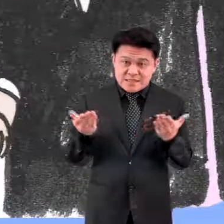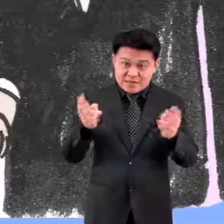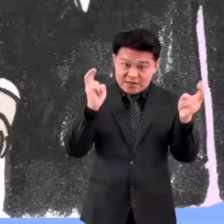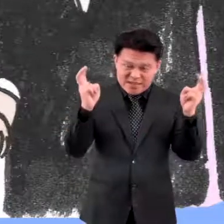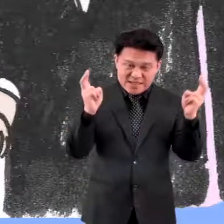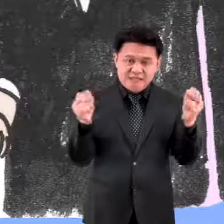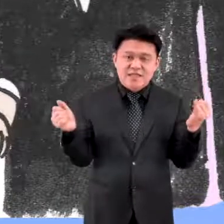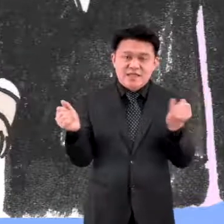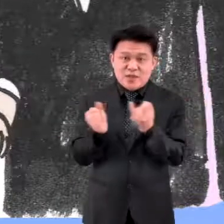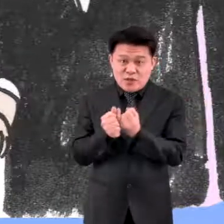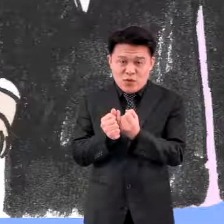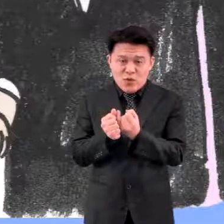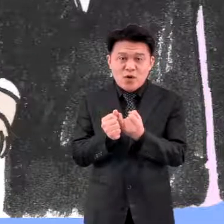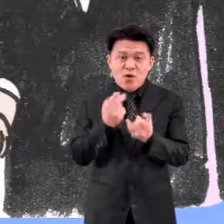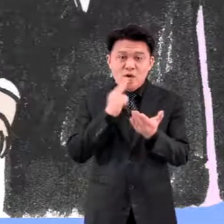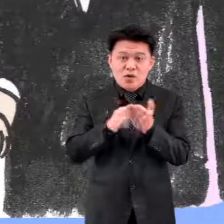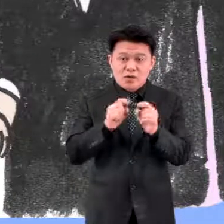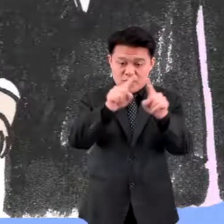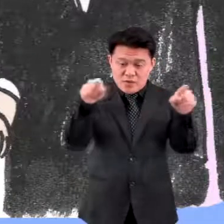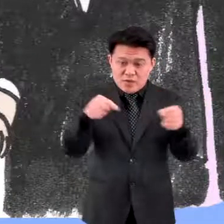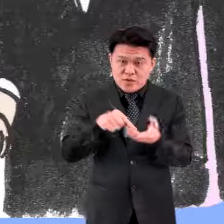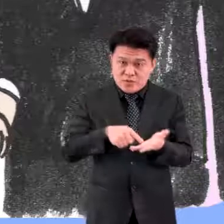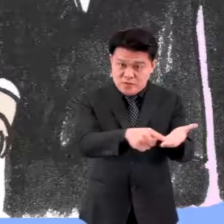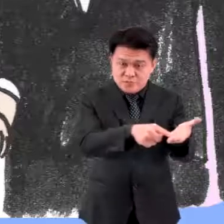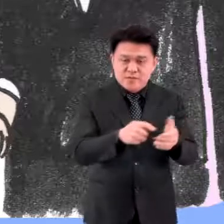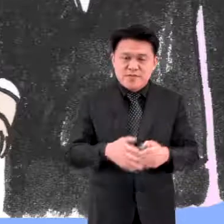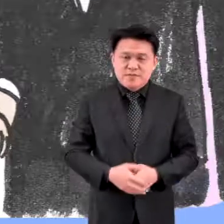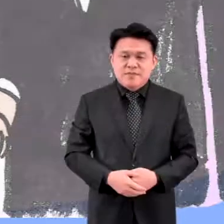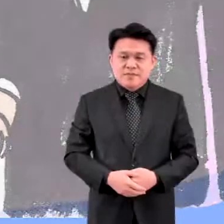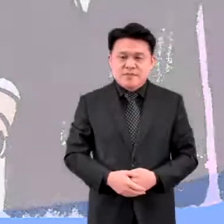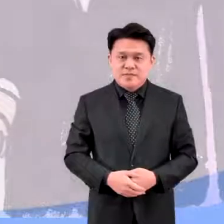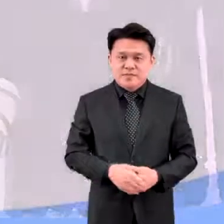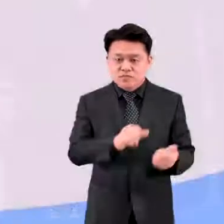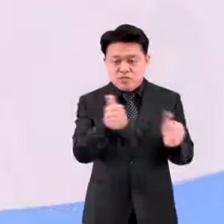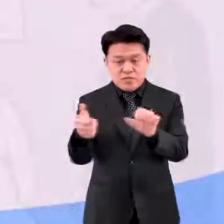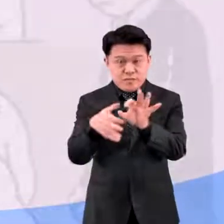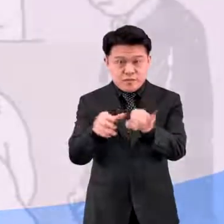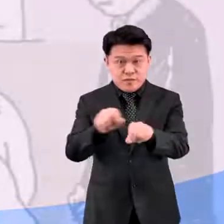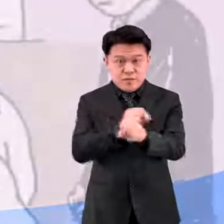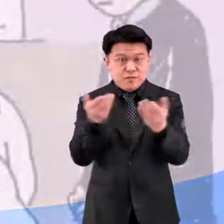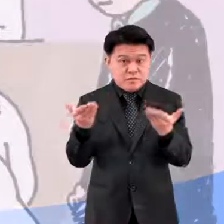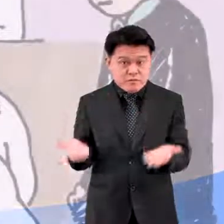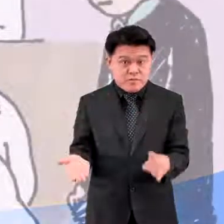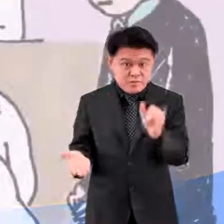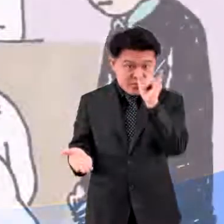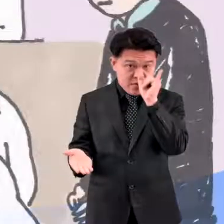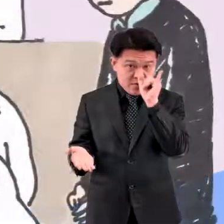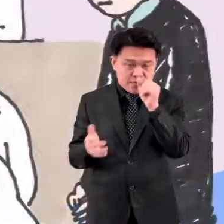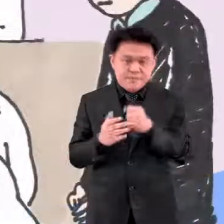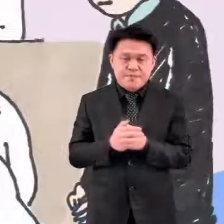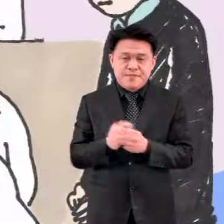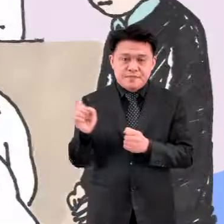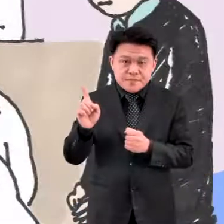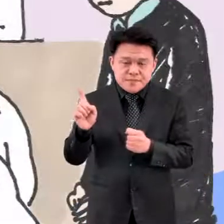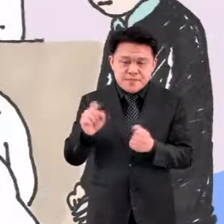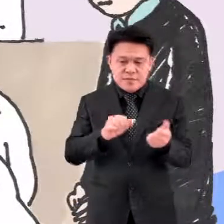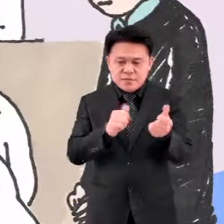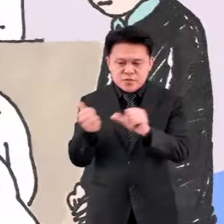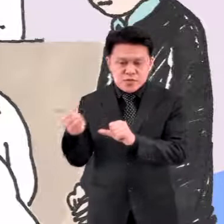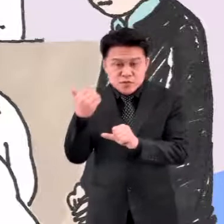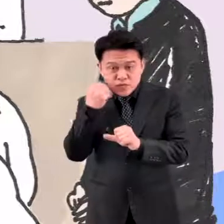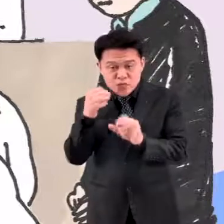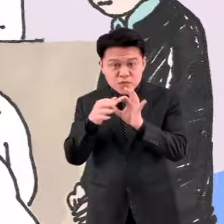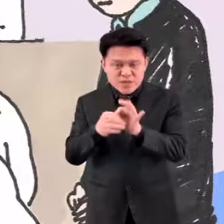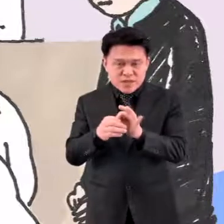물론 일하는 직장에 결혼 청첩장을 내야 합니다. 다음은 사망에 관한 특별 휴가입니다.